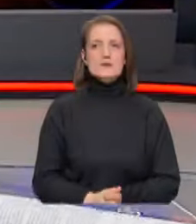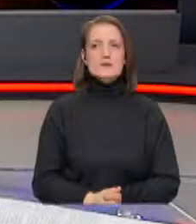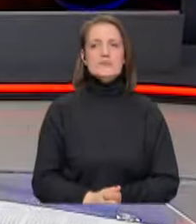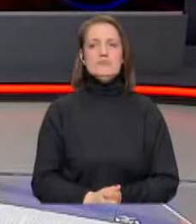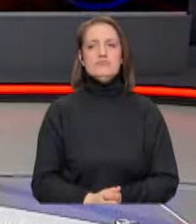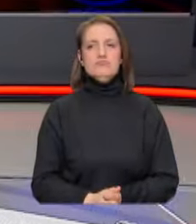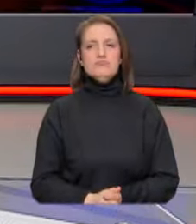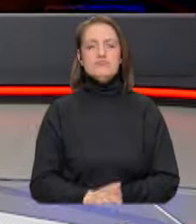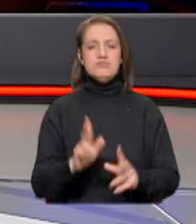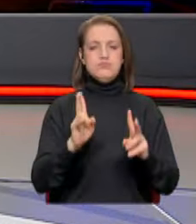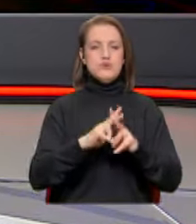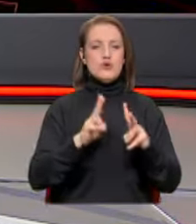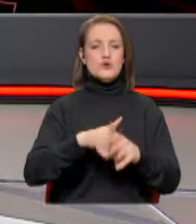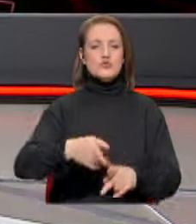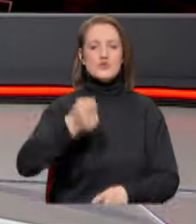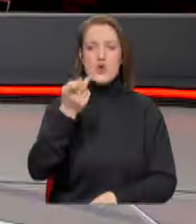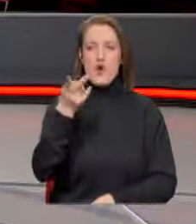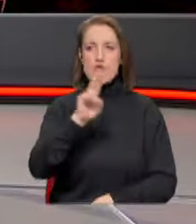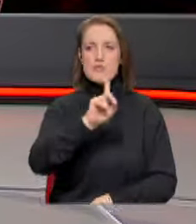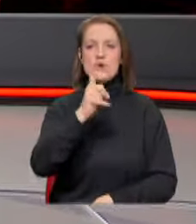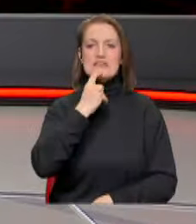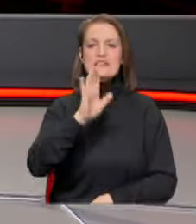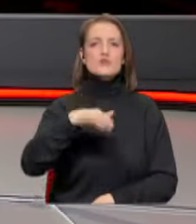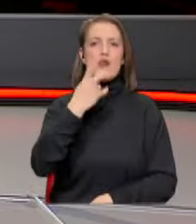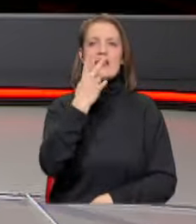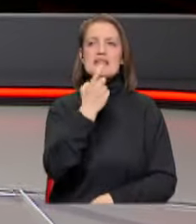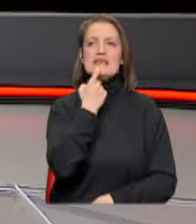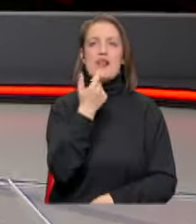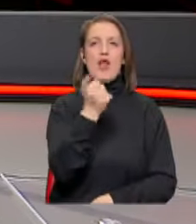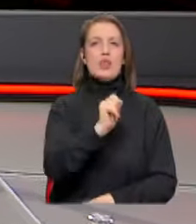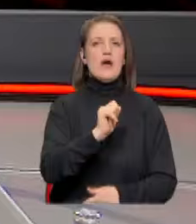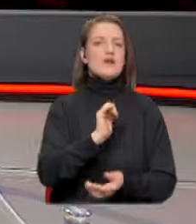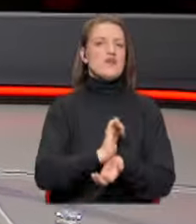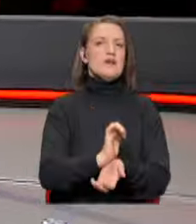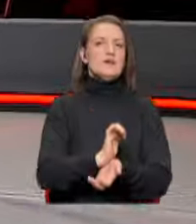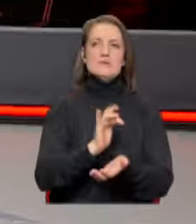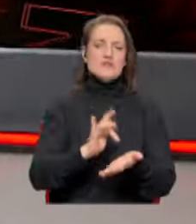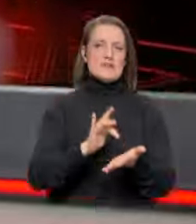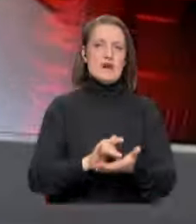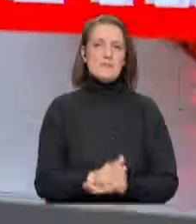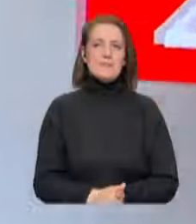geçiyorlar polis kurşunuyla ölüme 10 yıl sonra 2 yıl 6 ay